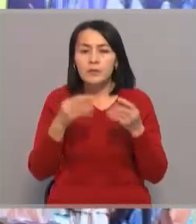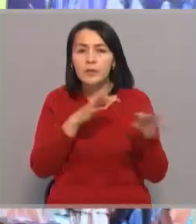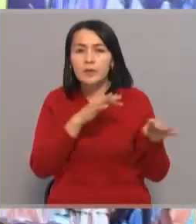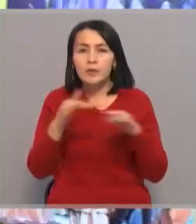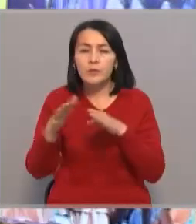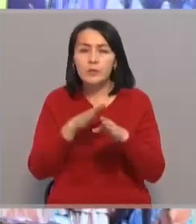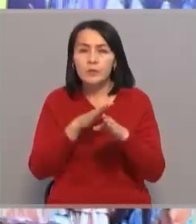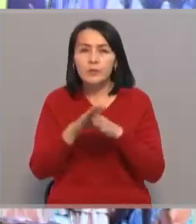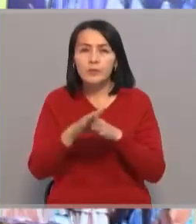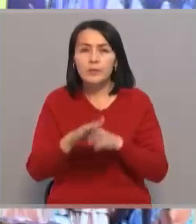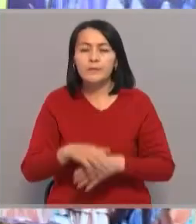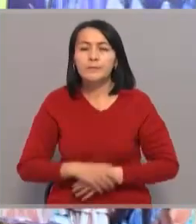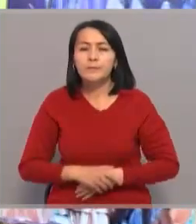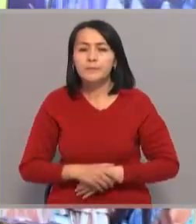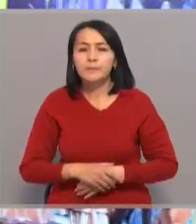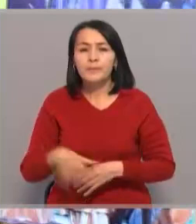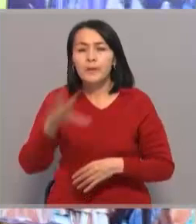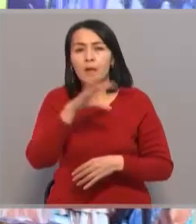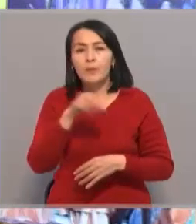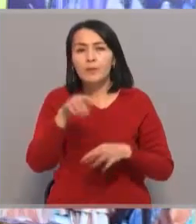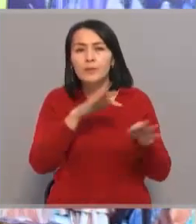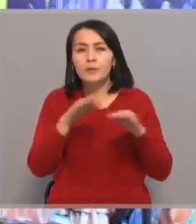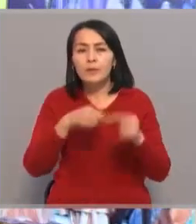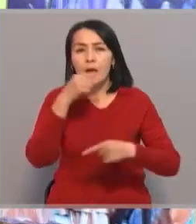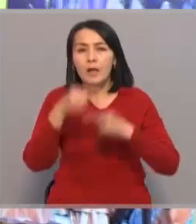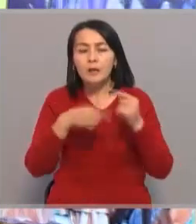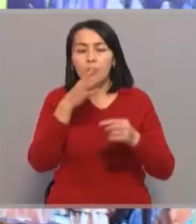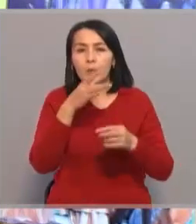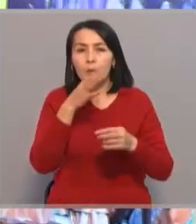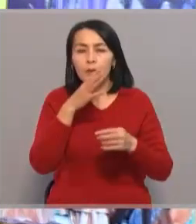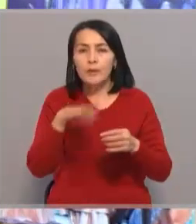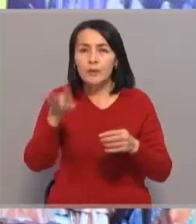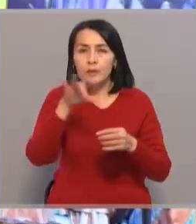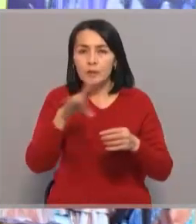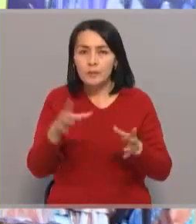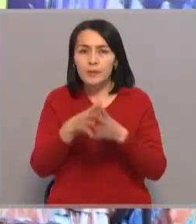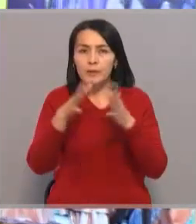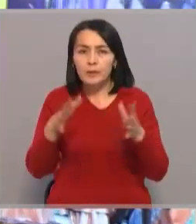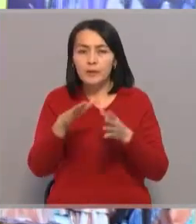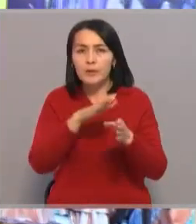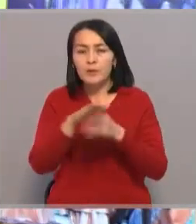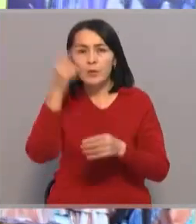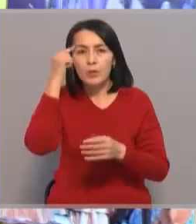шара өткізіп жатырмыз. Жалпы бұл шараны біз енді алдағы уақытта республикалық деңгейге де шығару ойымызда бар.